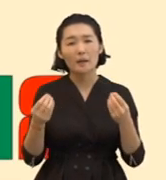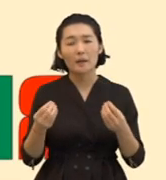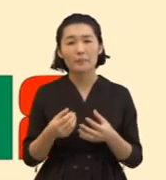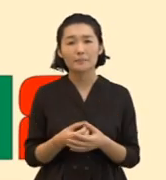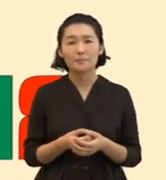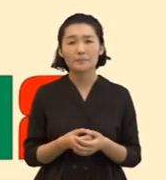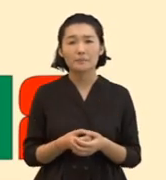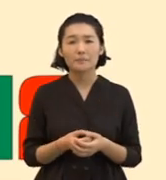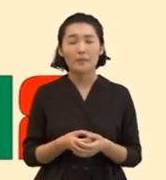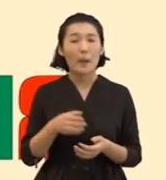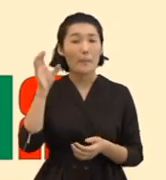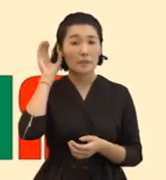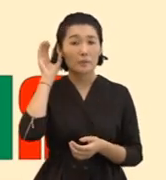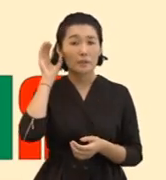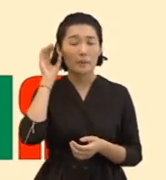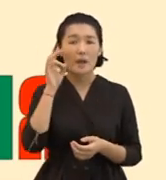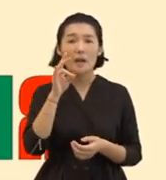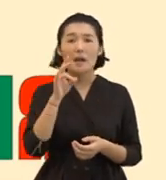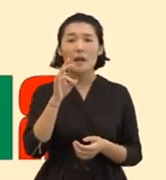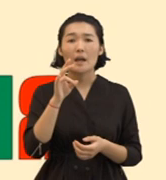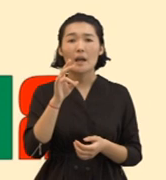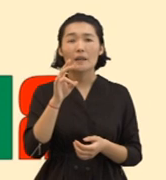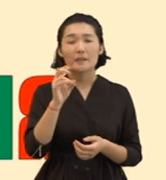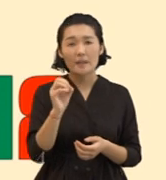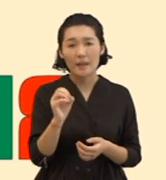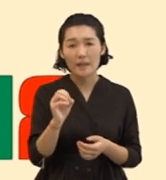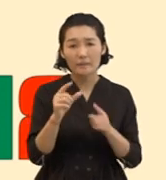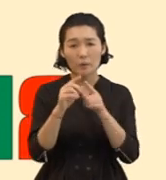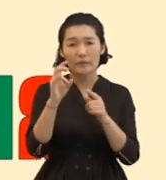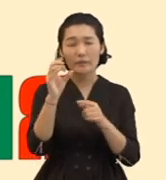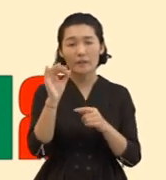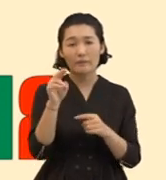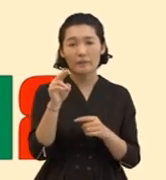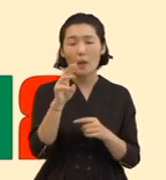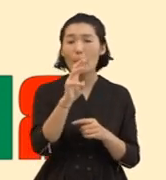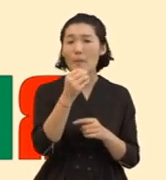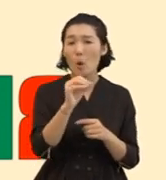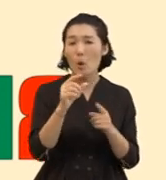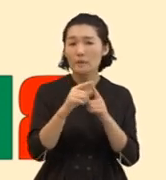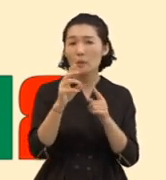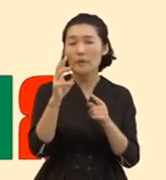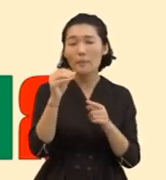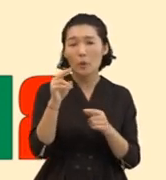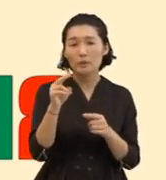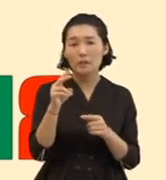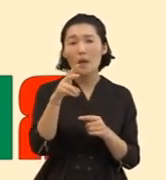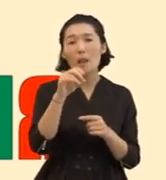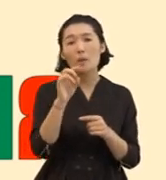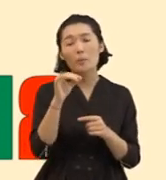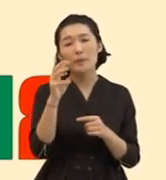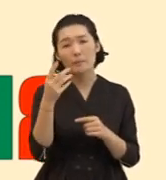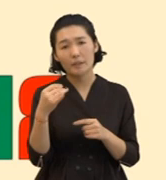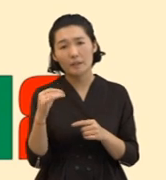вот послушай не слове невод и о слове мед люк слове любимый